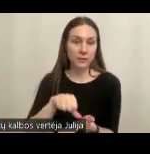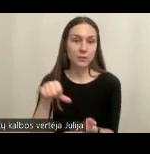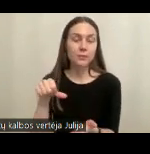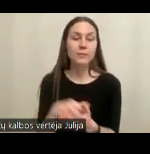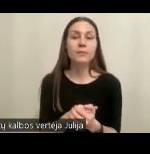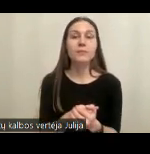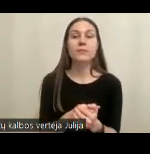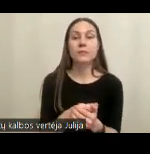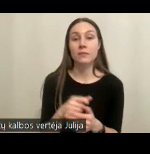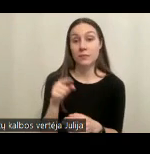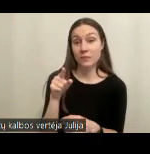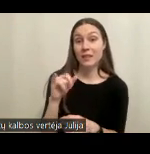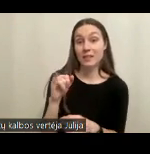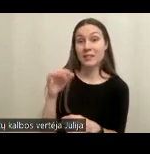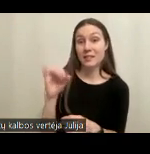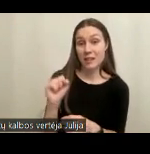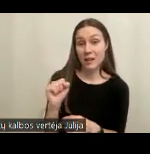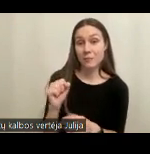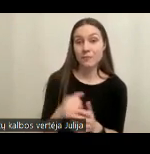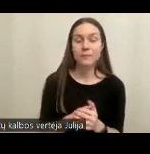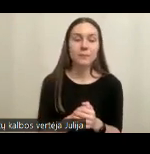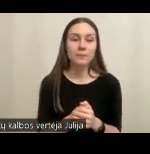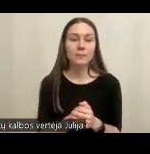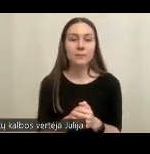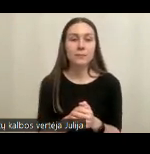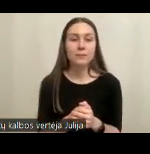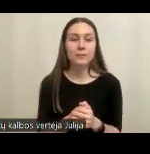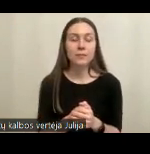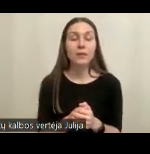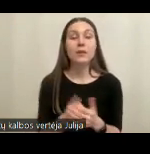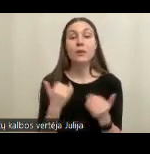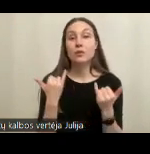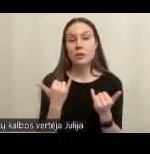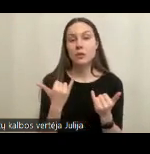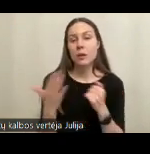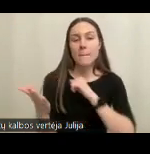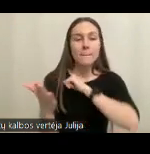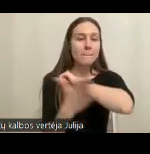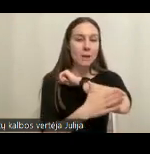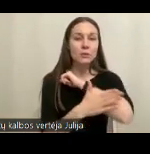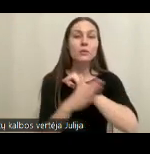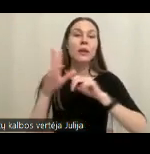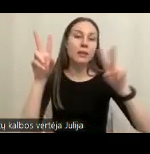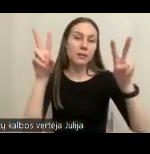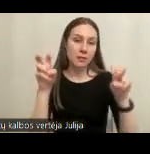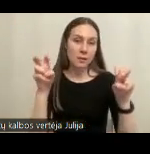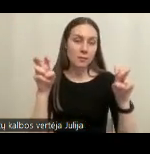Aš ir ponė Ruth. Ir šiandien mes turime paskutinę temą.